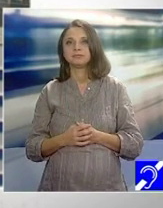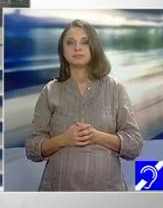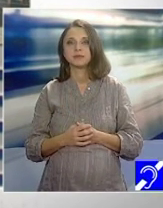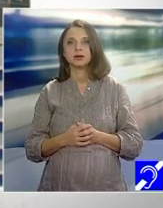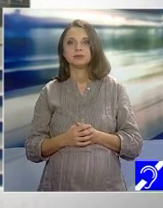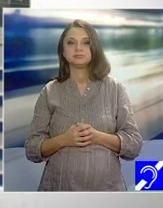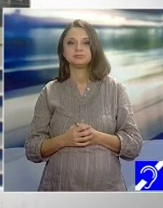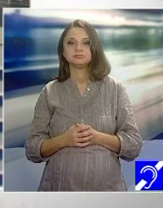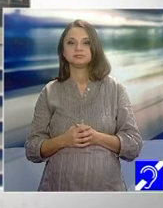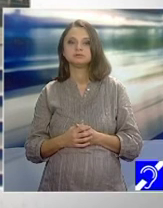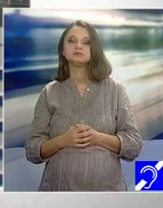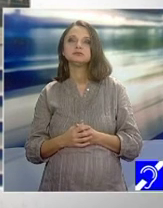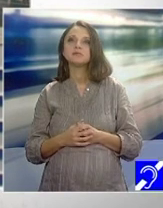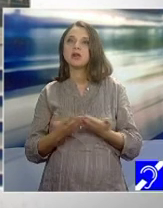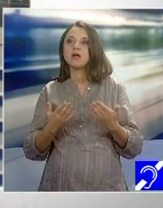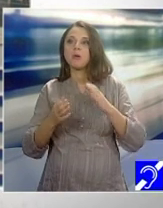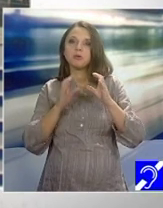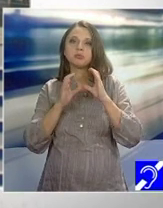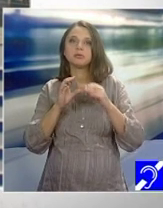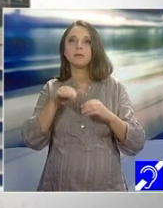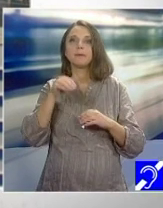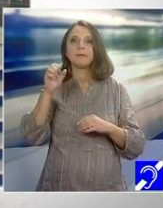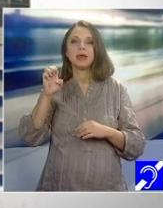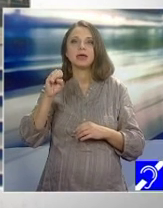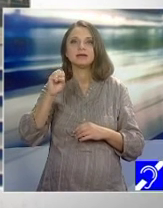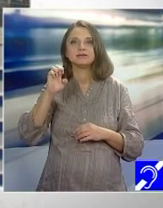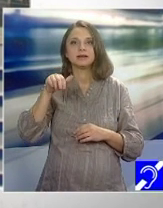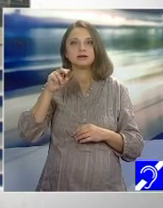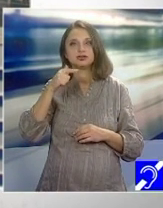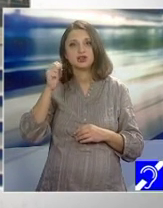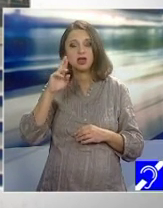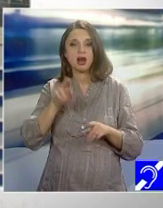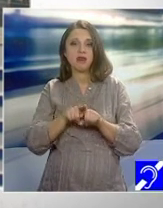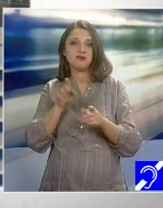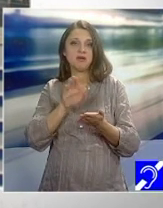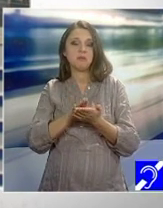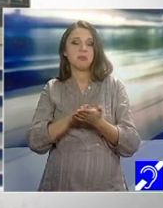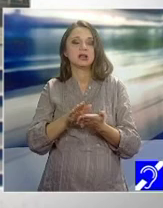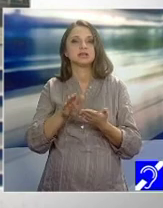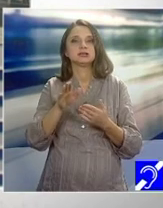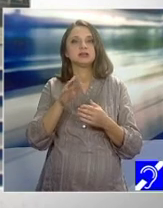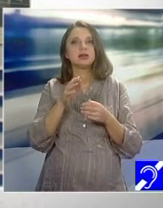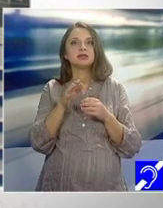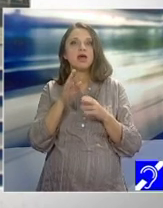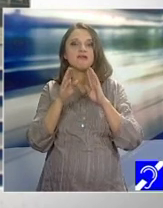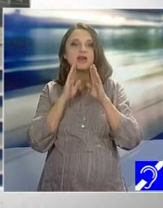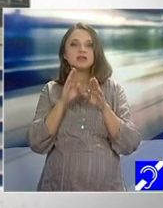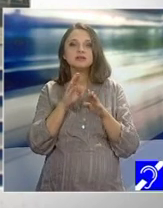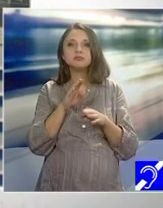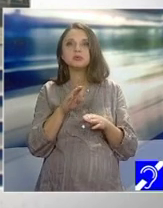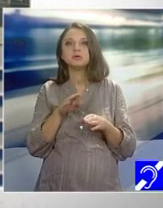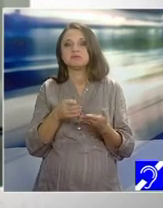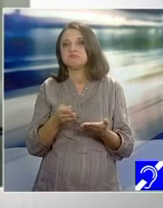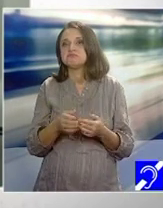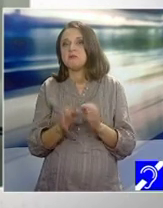un messenger care e pe bază de Facebook, cumva, și să comunici cu alte persoane folosind telefonul mobil foarte ușor. Adică